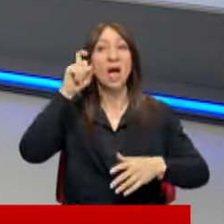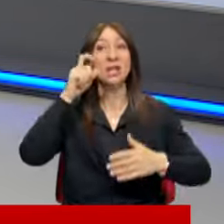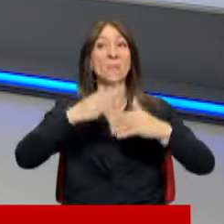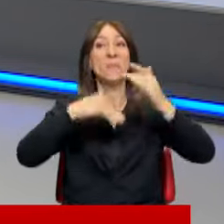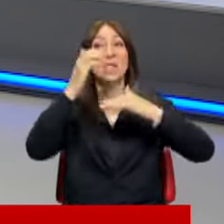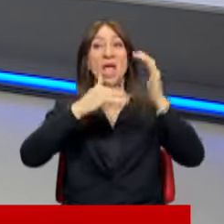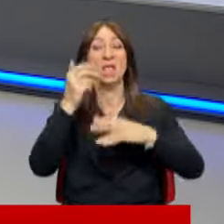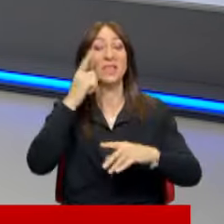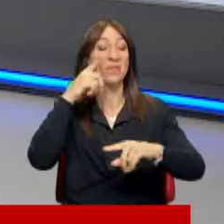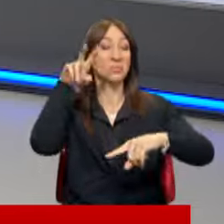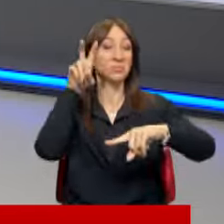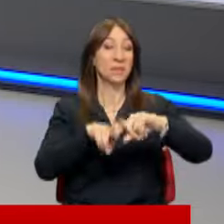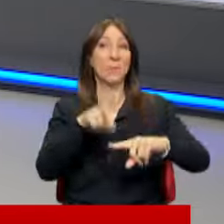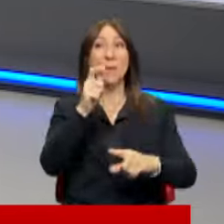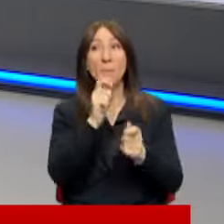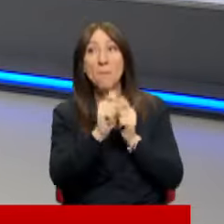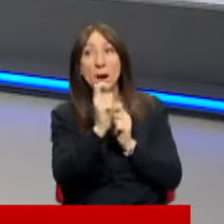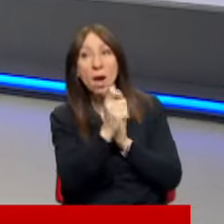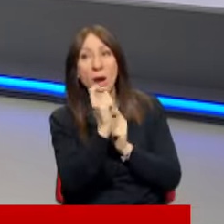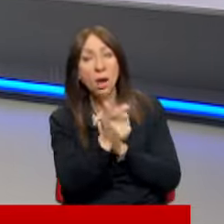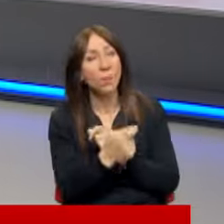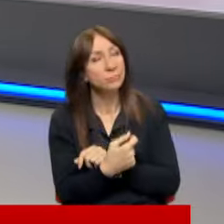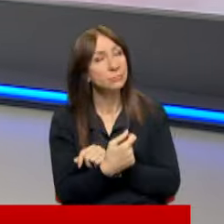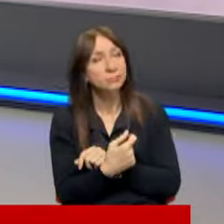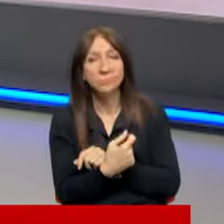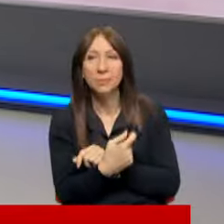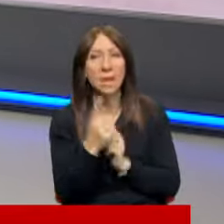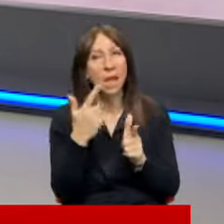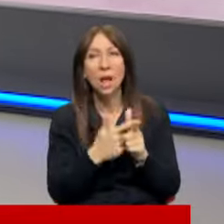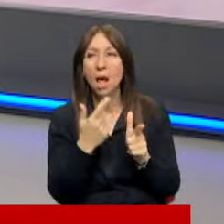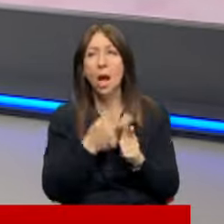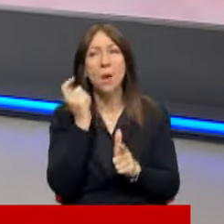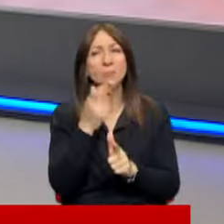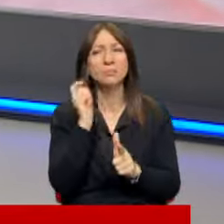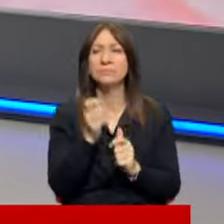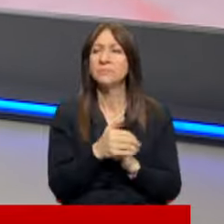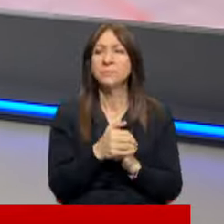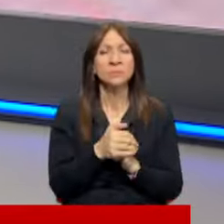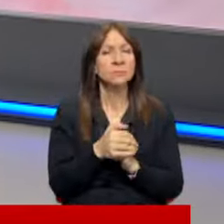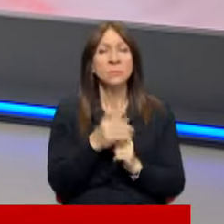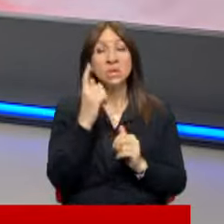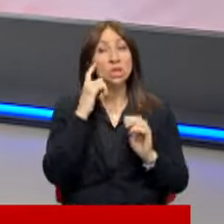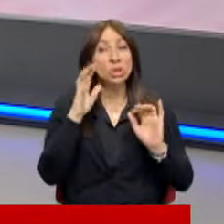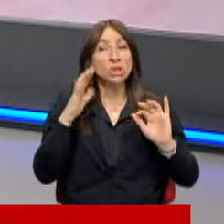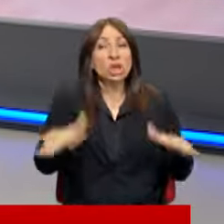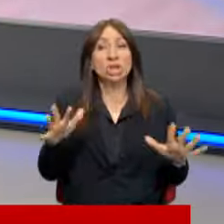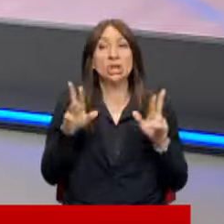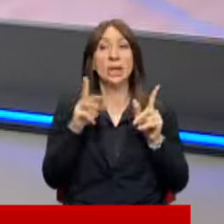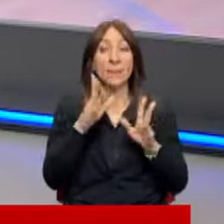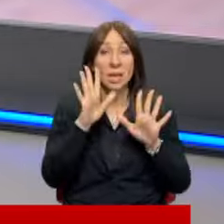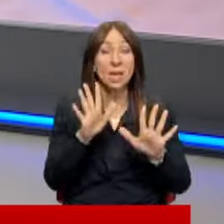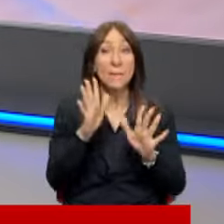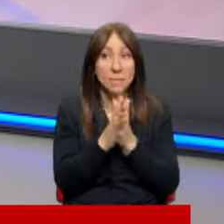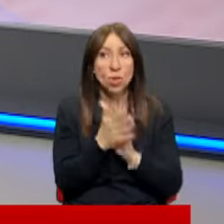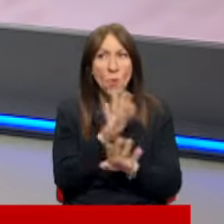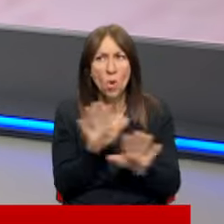binalara devlet yerleşti. Bir para ödeniyor. O akıllı binalara bir kiralar ödeniyor. Dudakları uçuklatacak cinsten. Peki